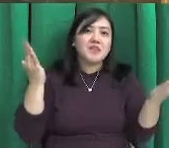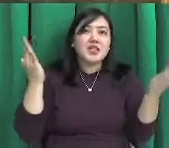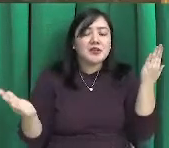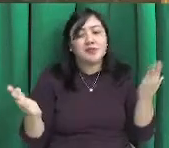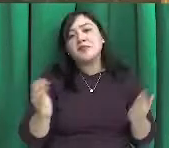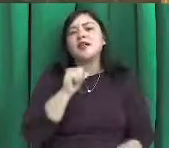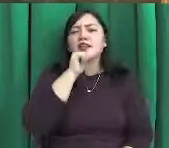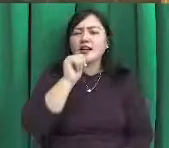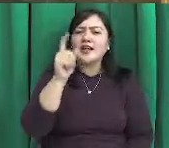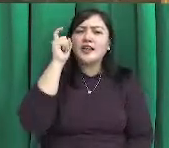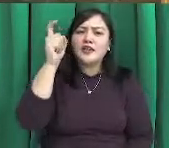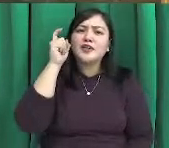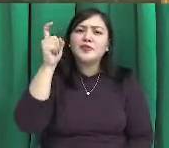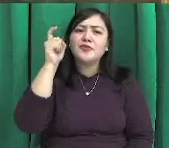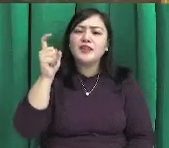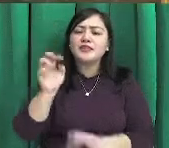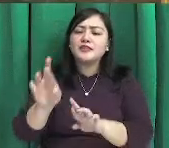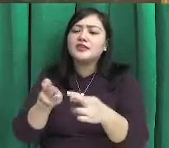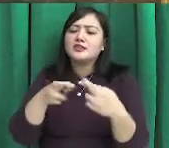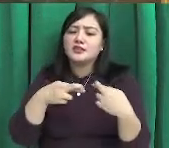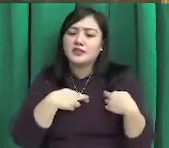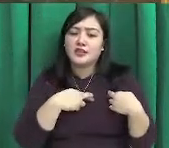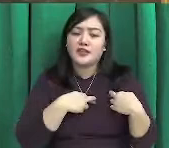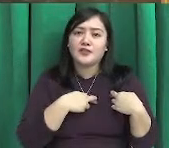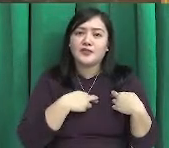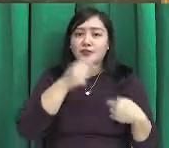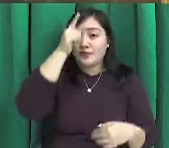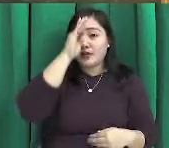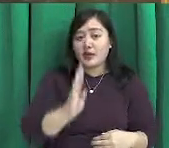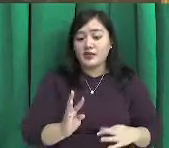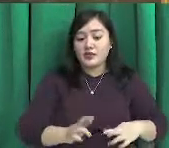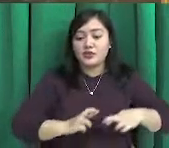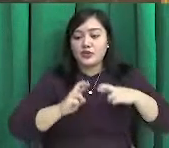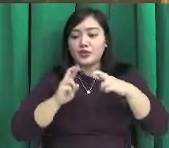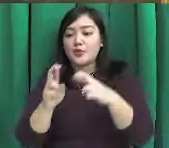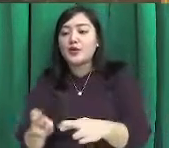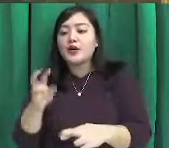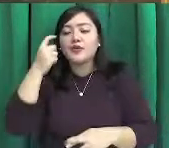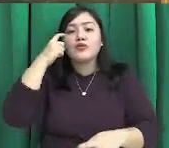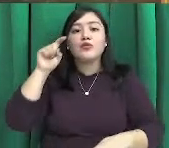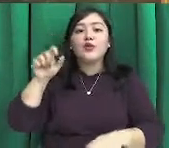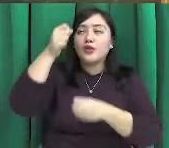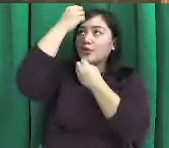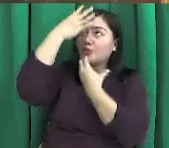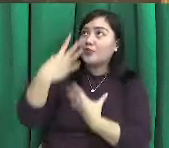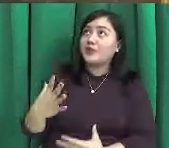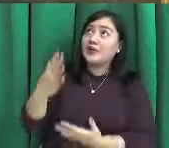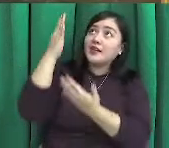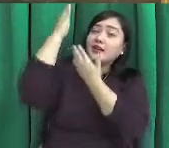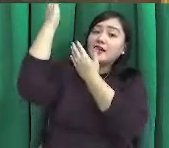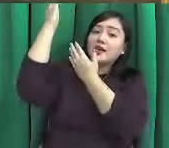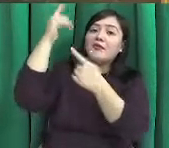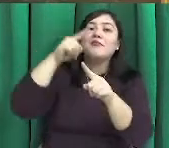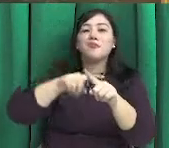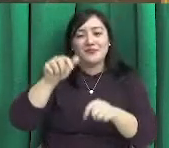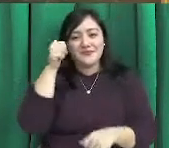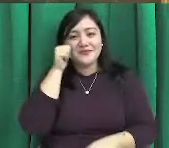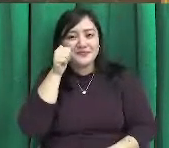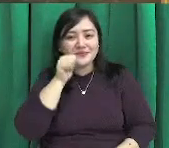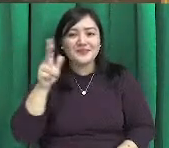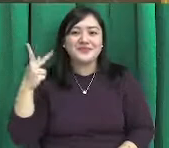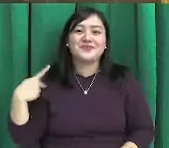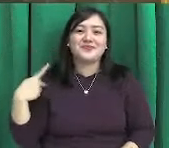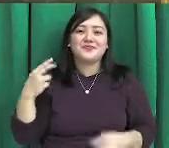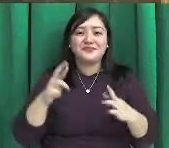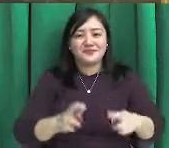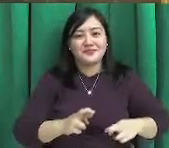know, yung reward ng Panginoon sa lahat ng ginagawa natin sa pagsunod sa Kanya, pero tandaan niyo po, there is always a reward.